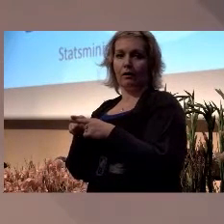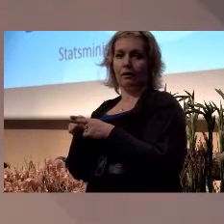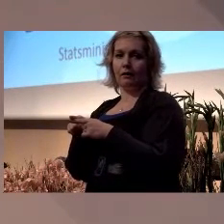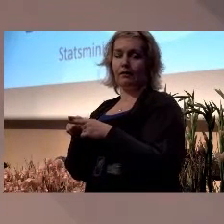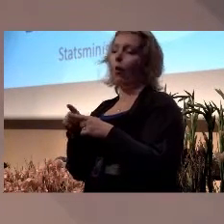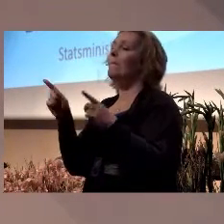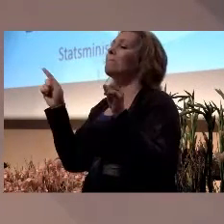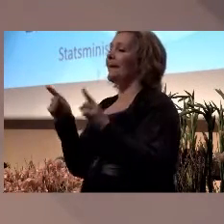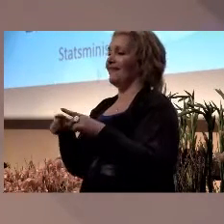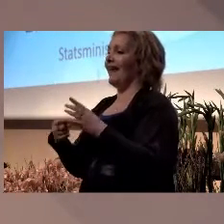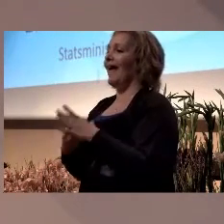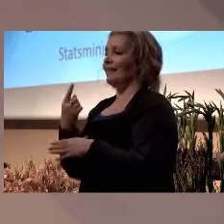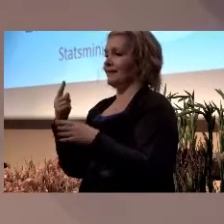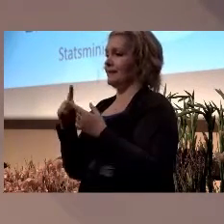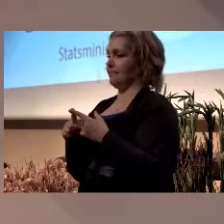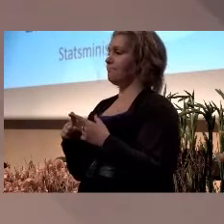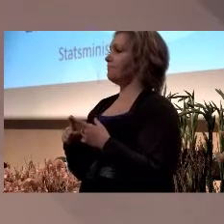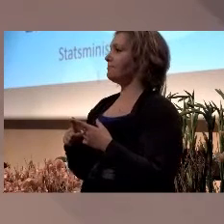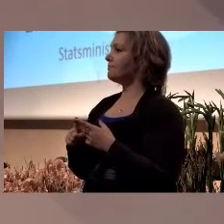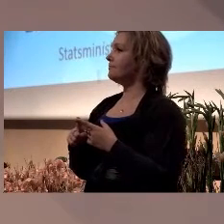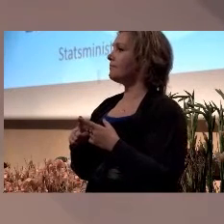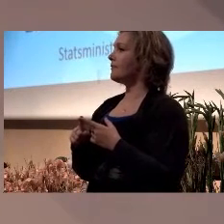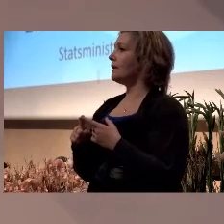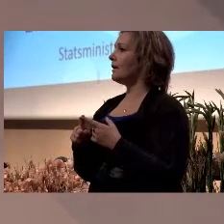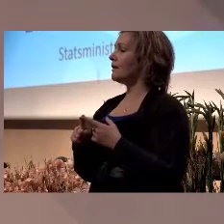prioritere ressursene der de hører hjemme.